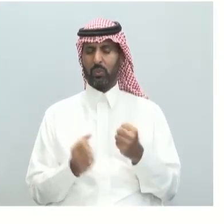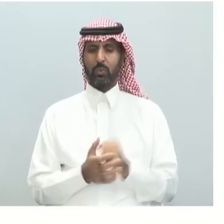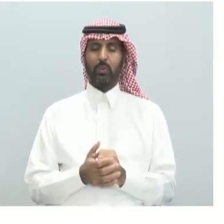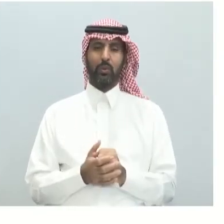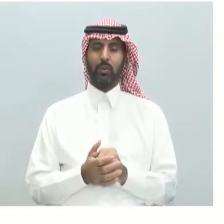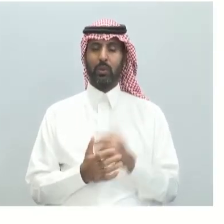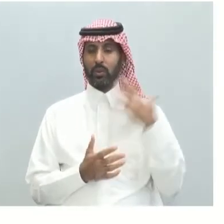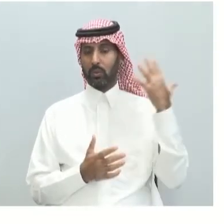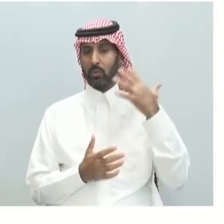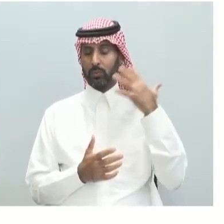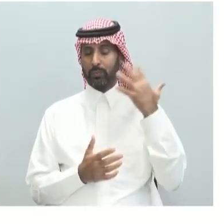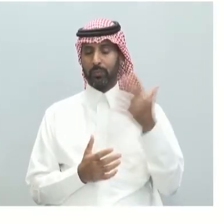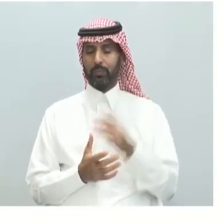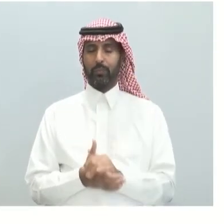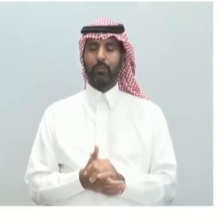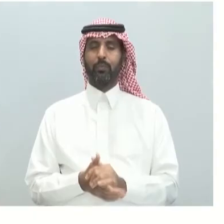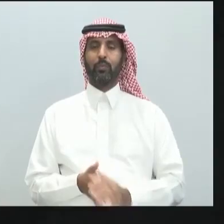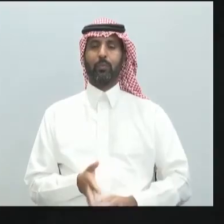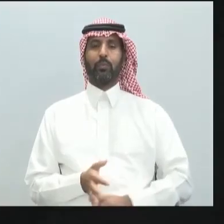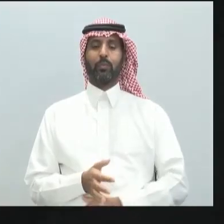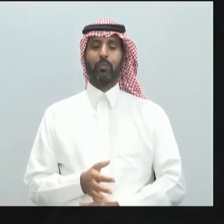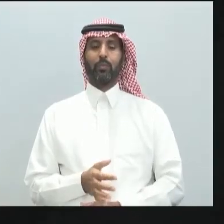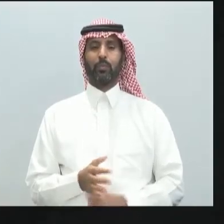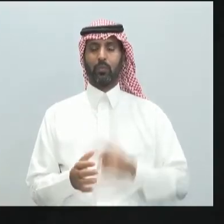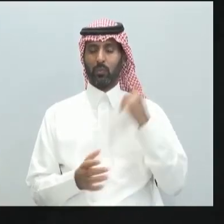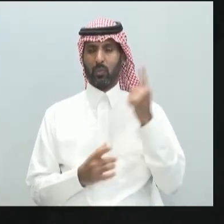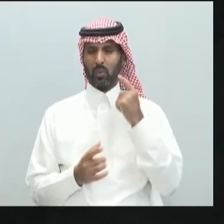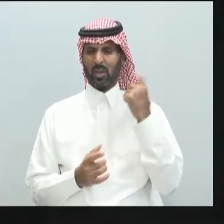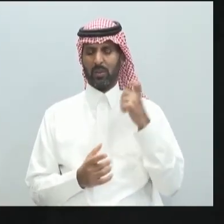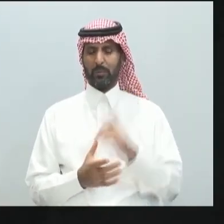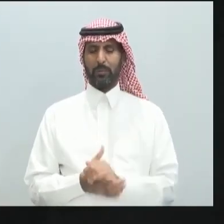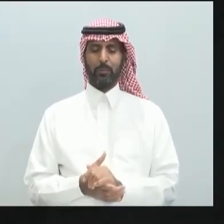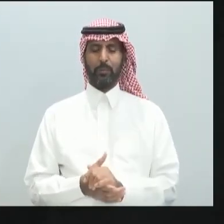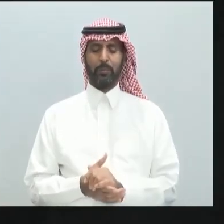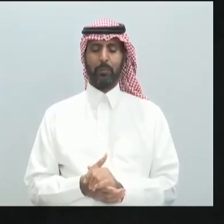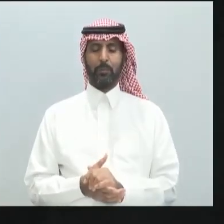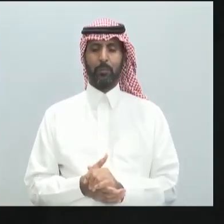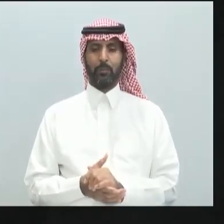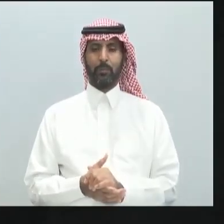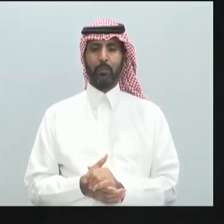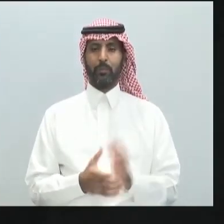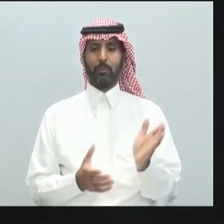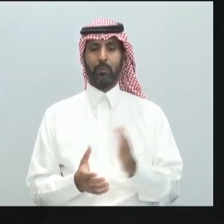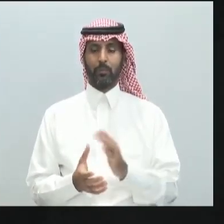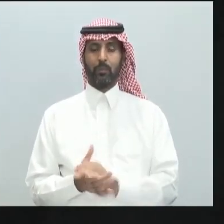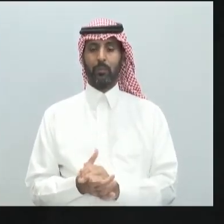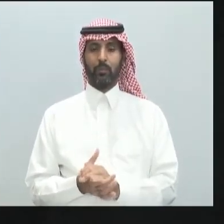الملوثات التي تصيب الانسان بالتوتر والقلق اذا هذا